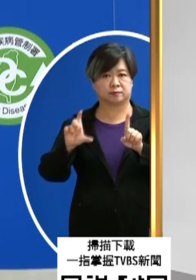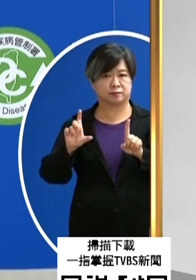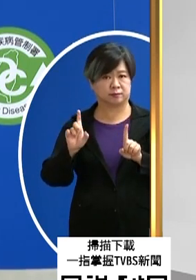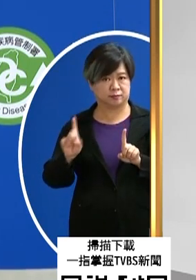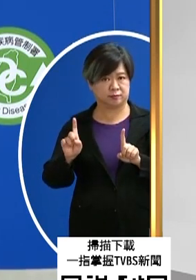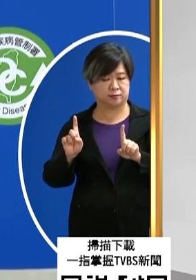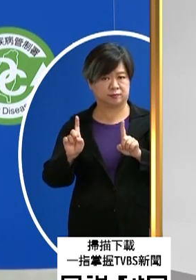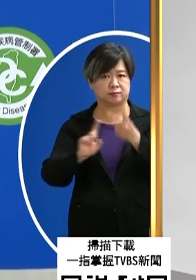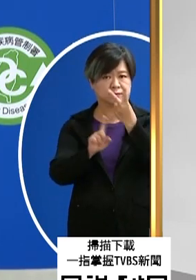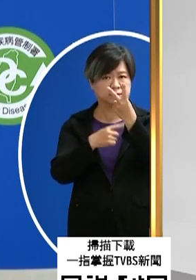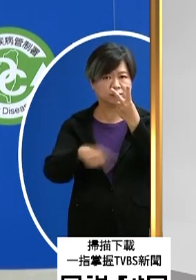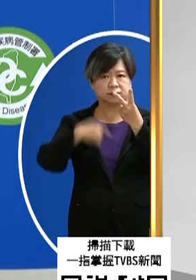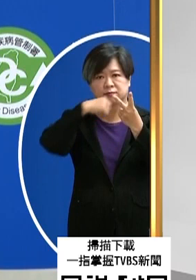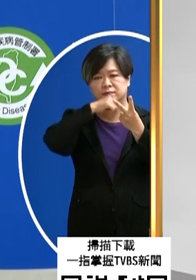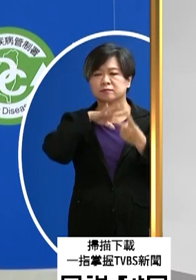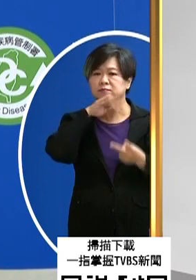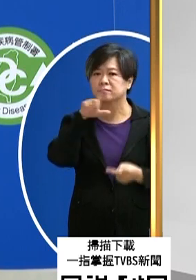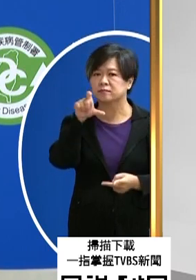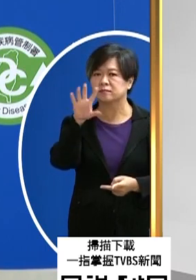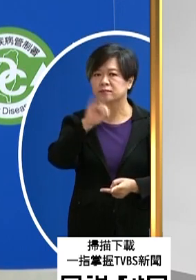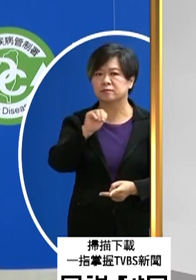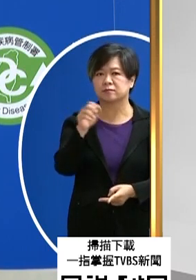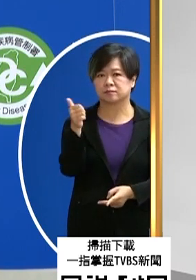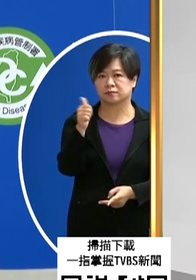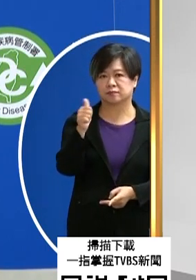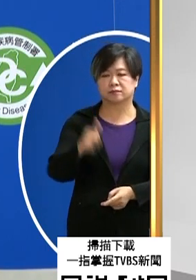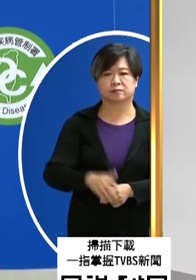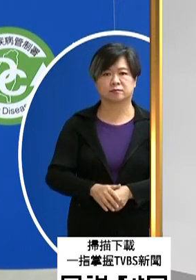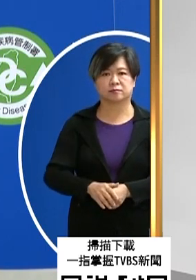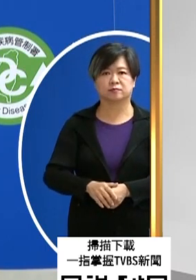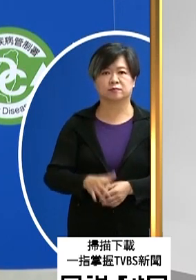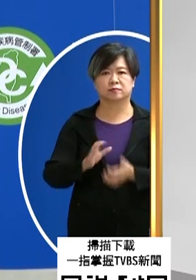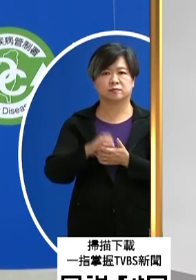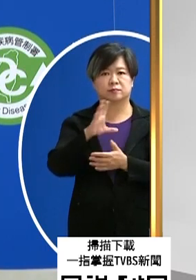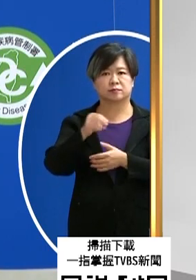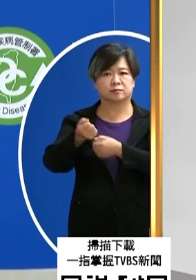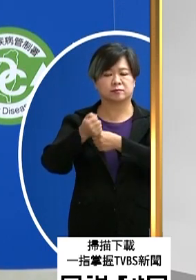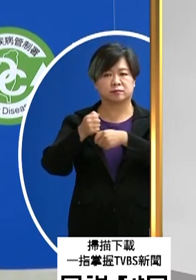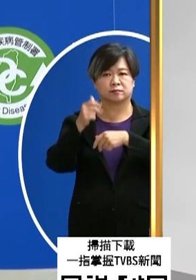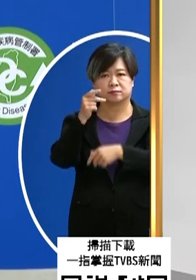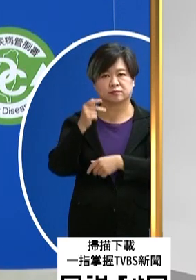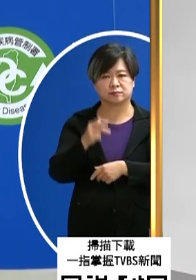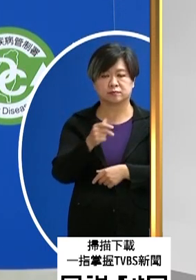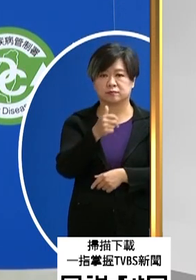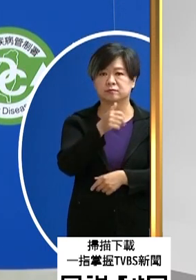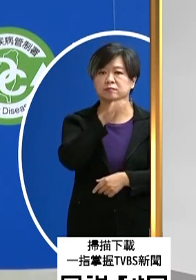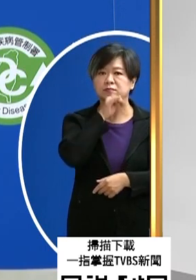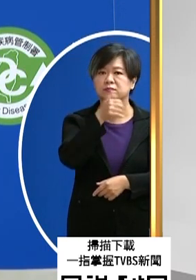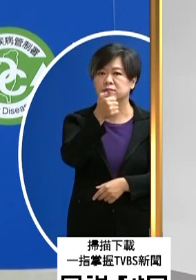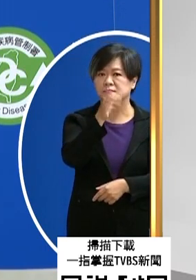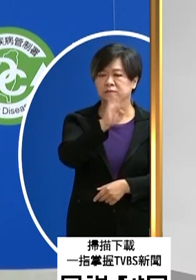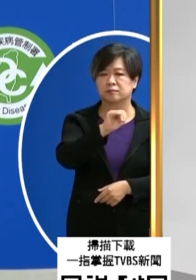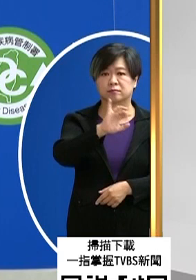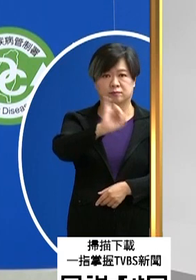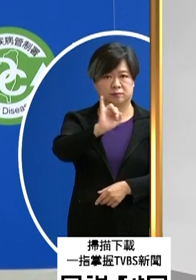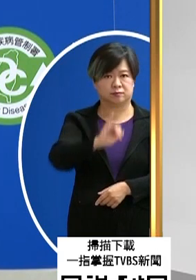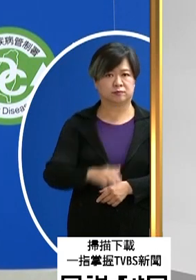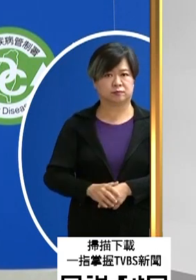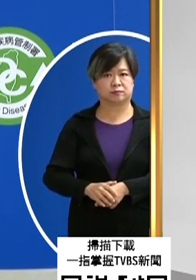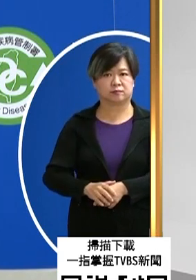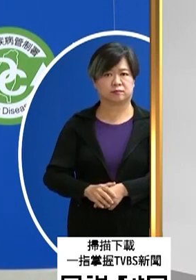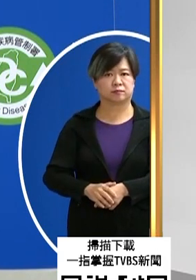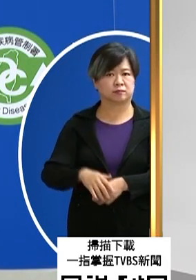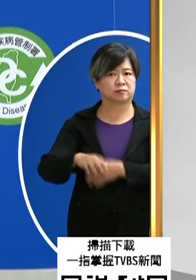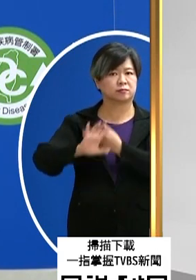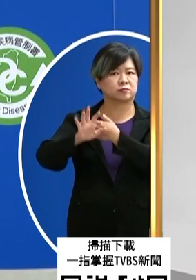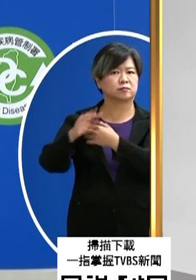吗？又没有法律规定你要这样做，所以要整个跟上来，不要再搞这种笑话。也许说你某一些个案现在资讯还没有那么充足，还